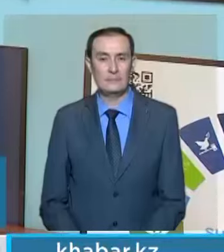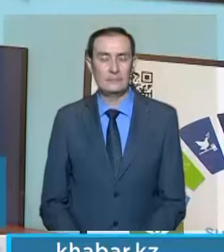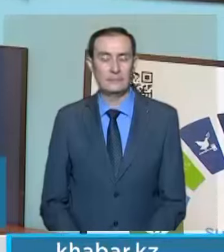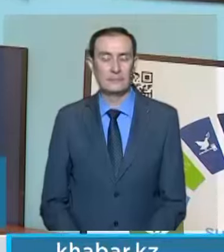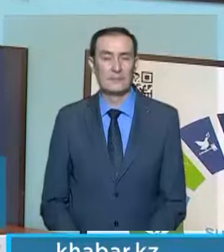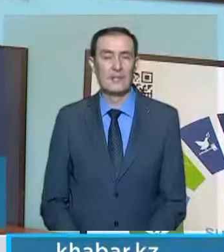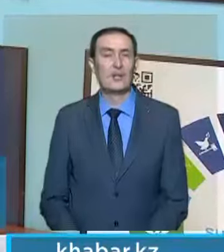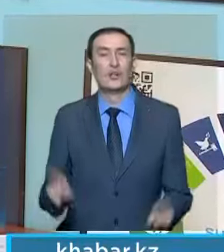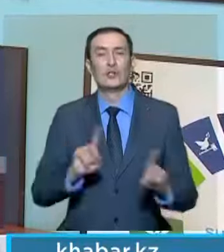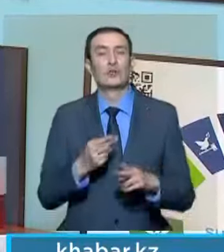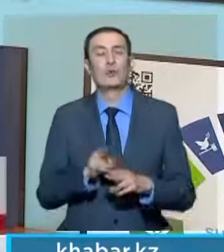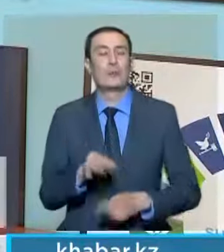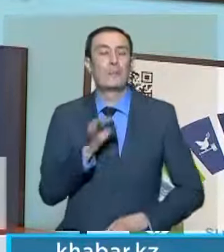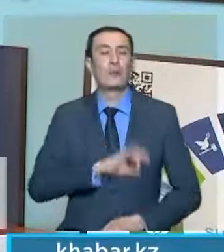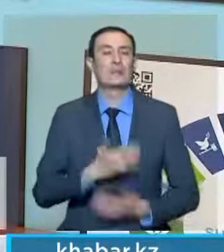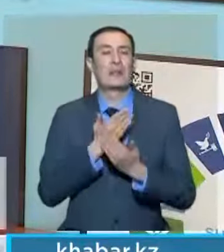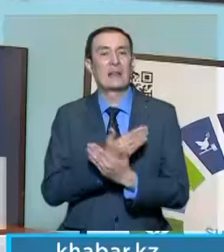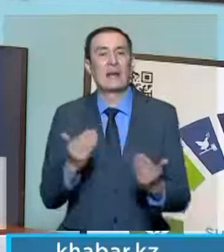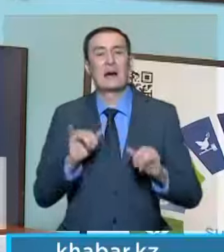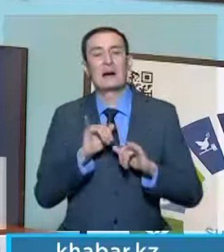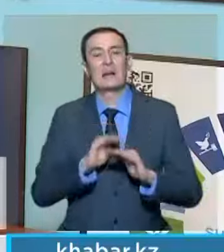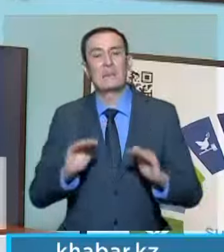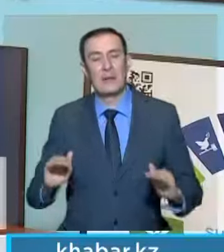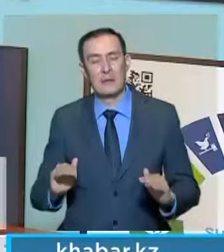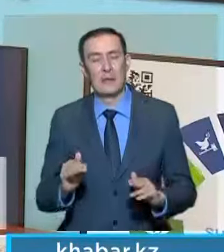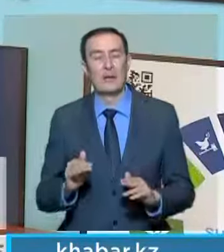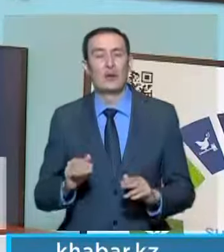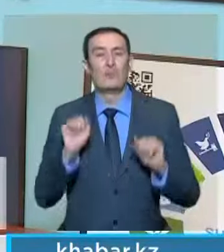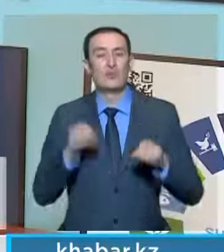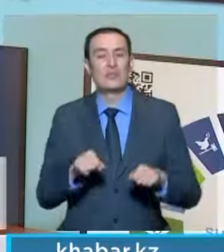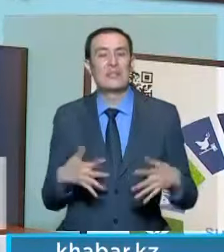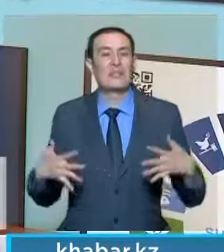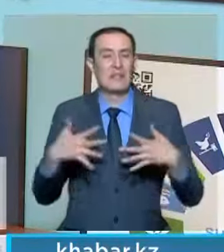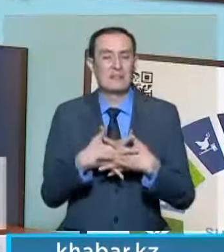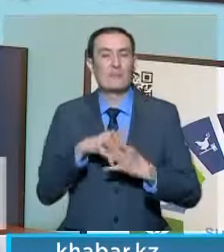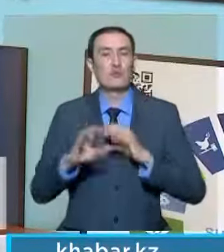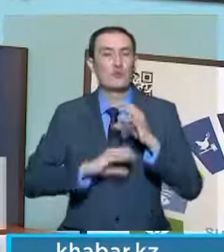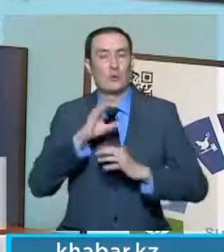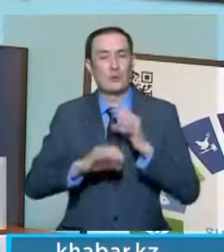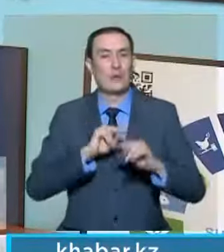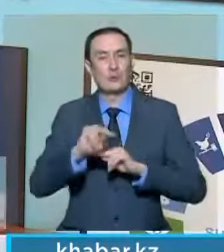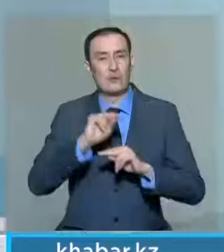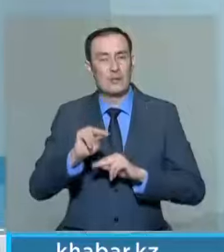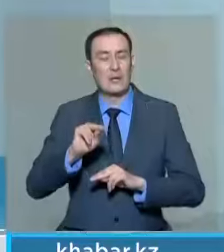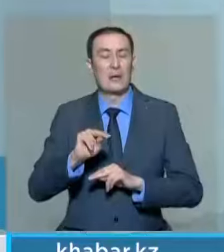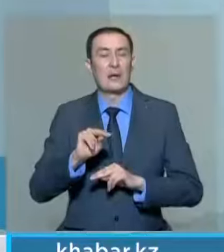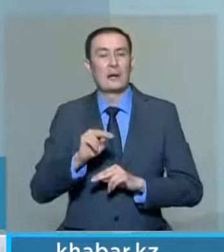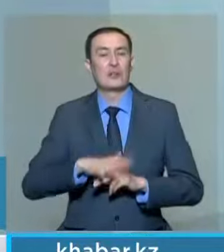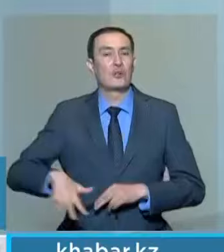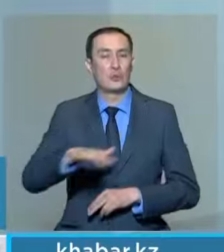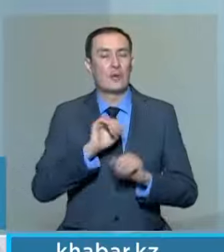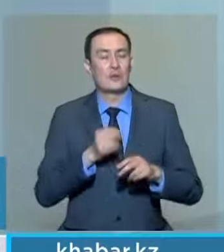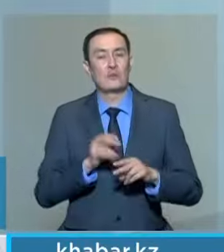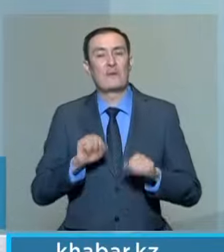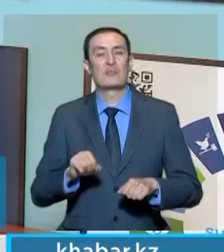Что это дает студенту? Это дает студенту возможность интегрироваться в международное образовательное пространство. Это дает